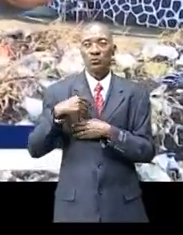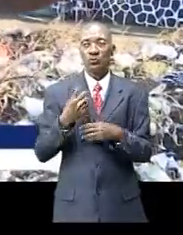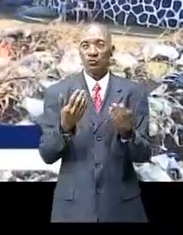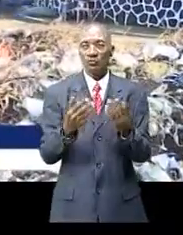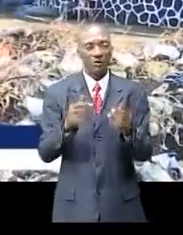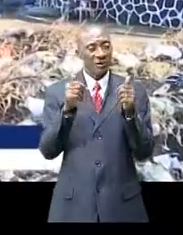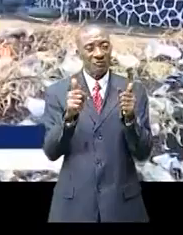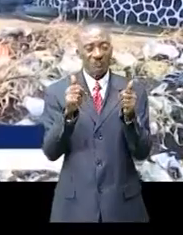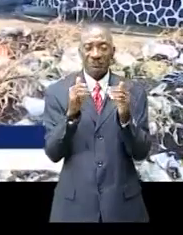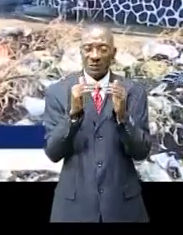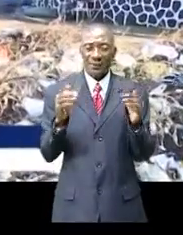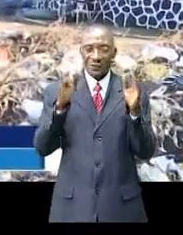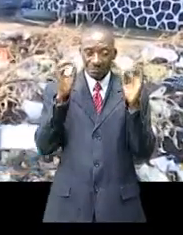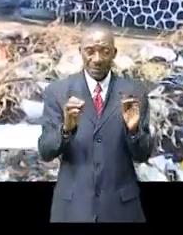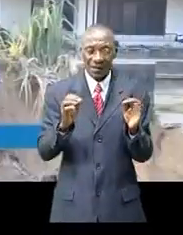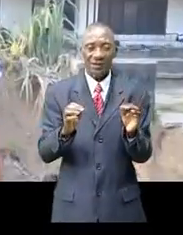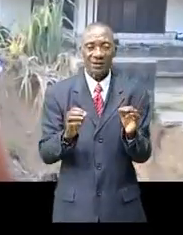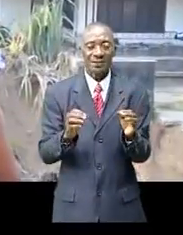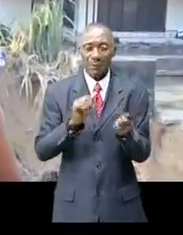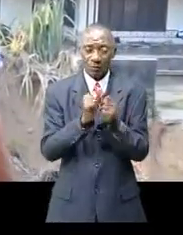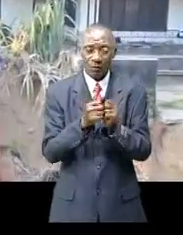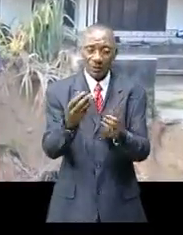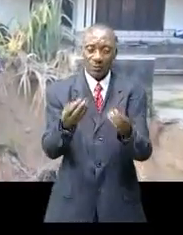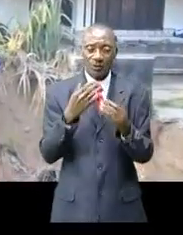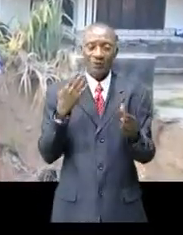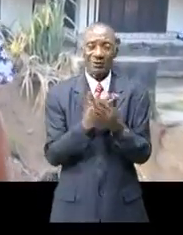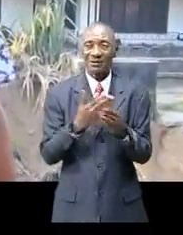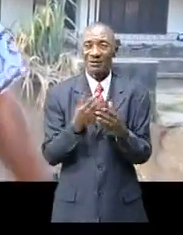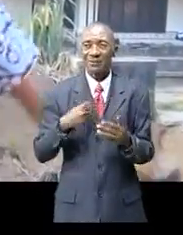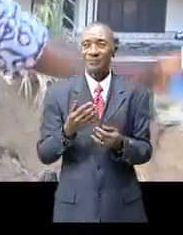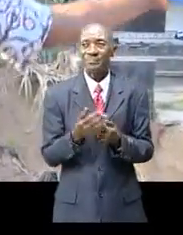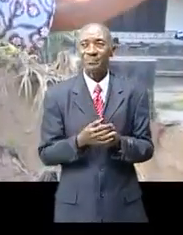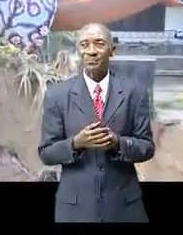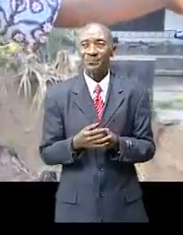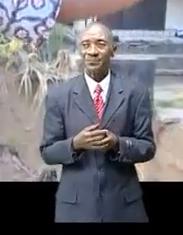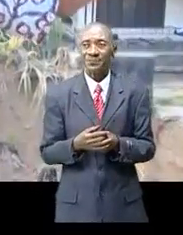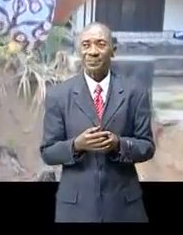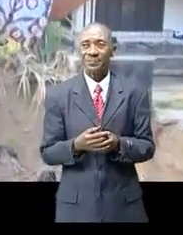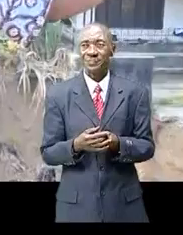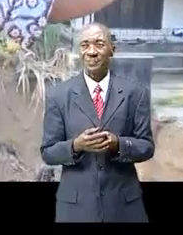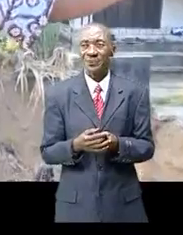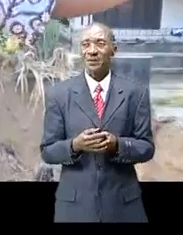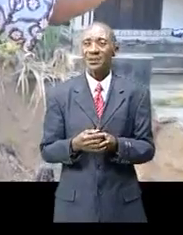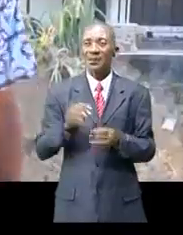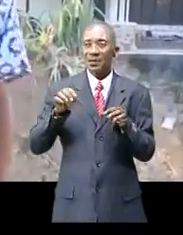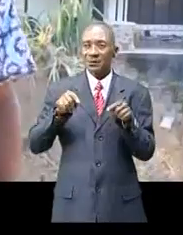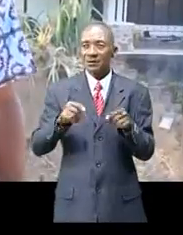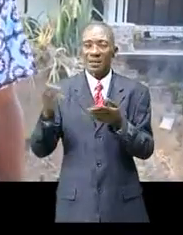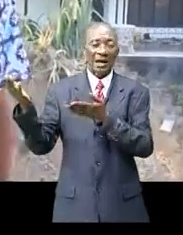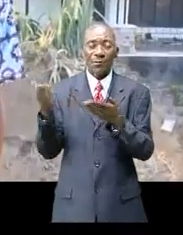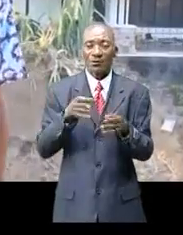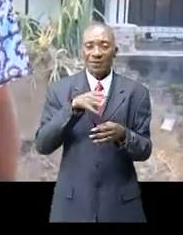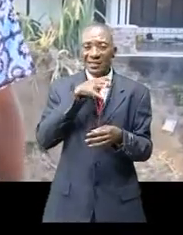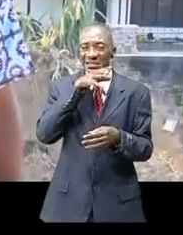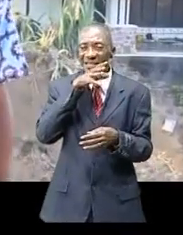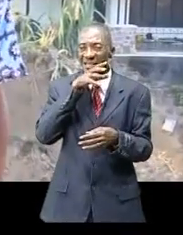situation nous dérange. Que c'est vraiment des immondices. Amenez ça ici pour que ça puisse nous aider. On a besoin